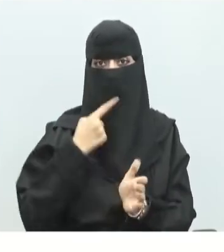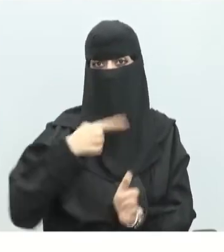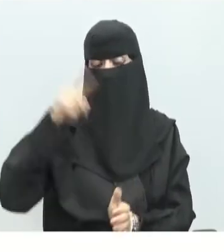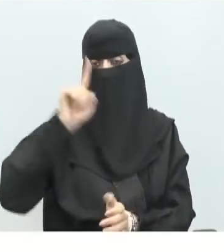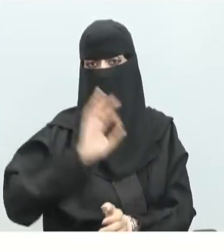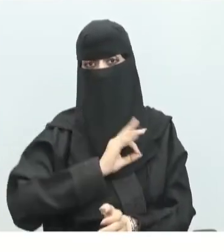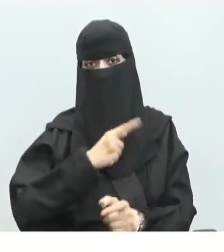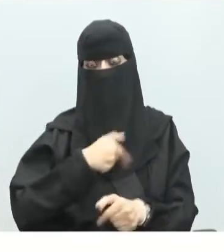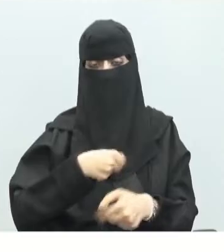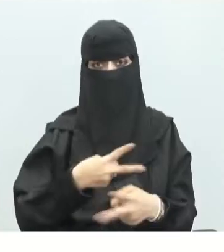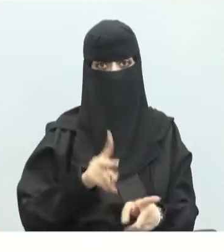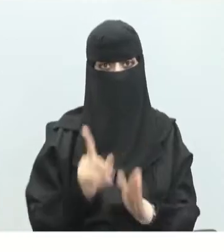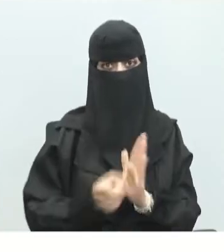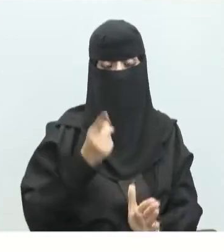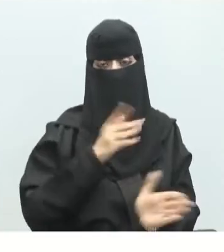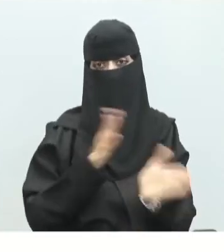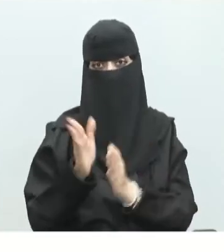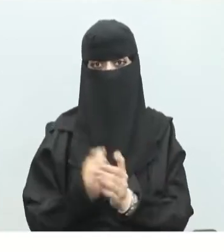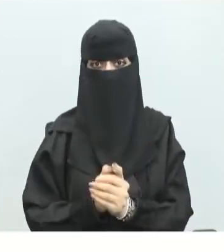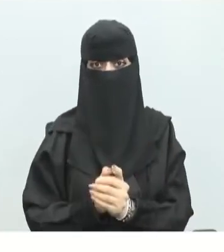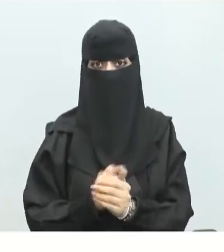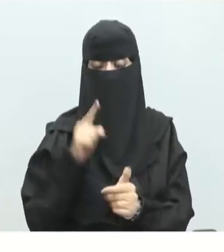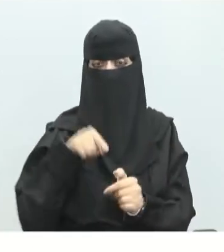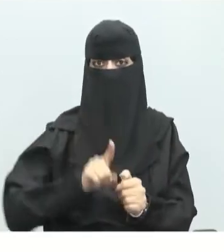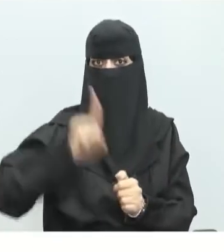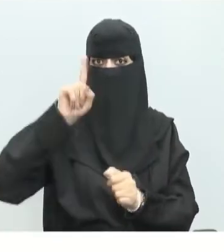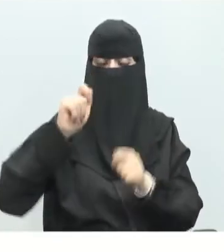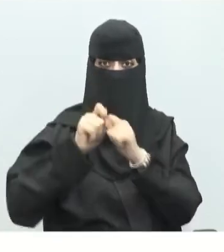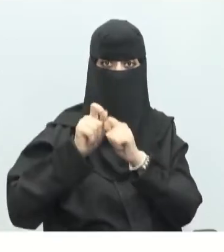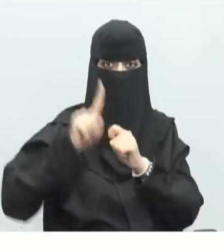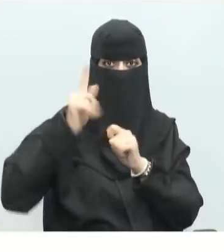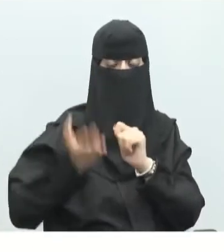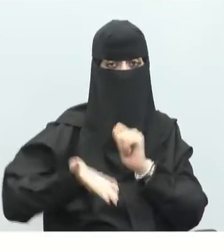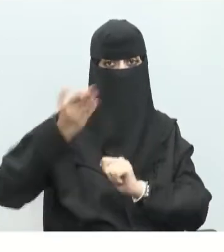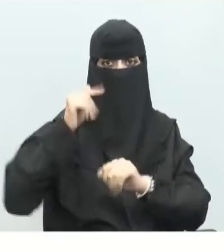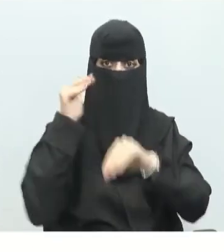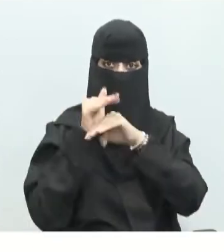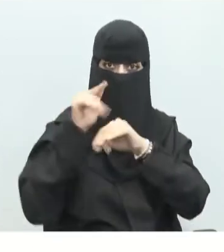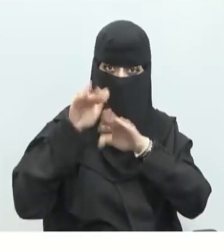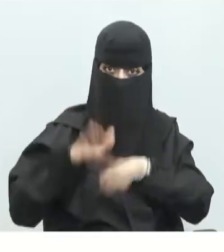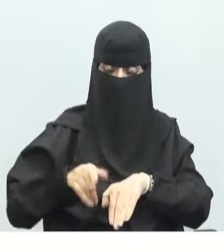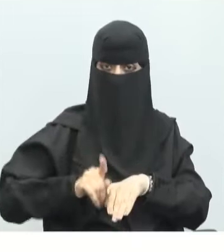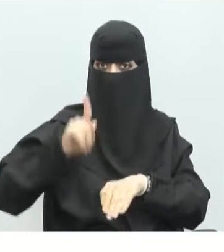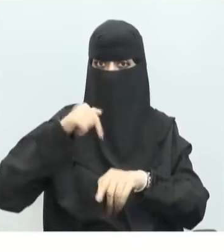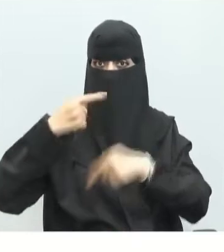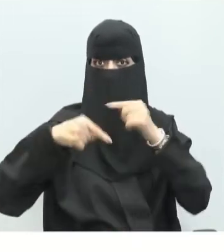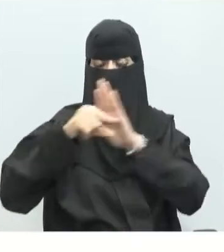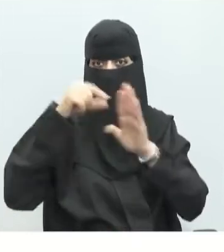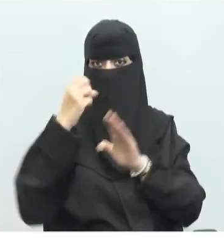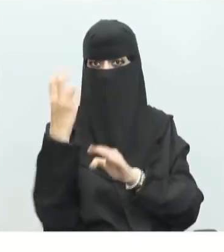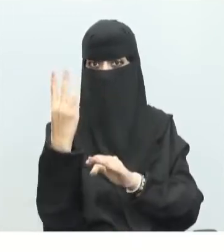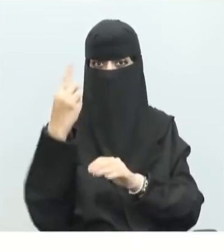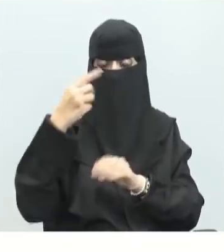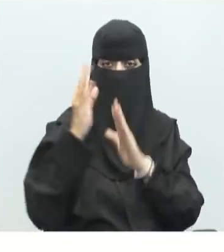الرحمن الرحيم خيرما نبدا به باذن الله تعالى سنتعلم في درسنا لهذا اليوم الدرس الثالث